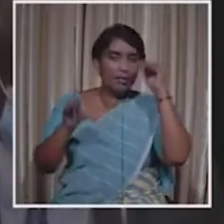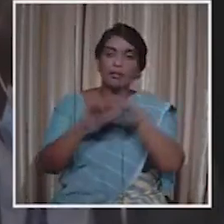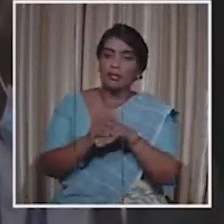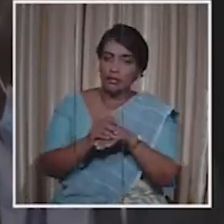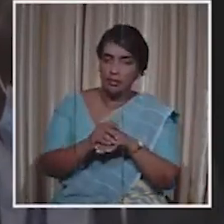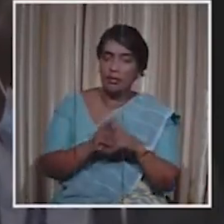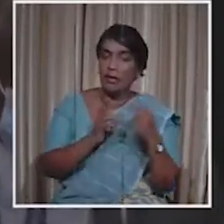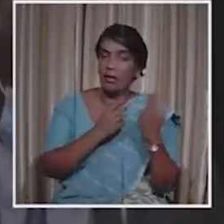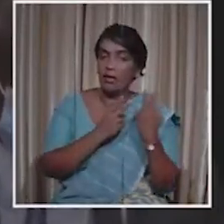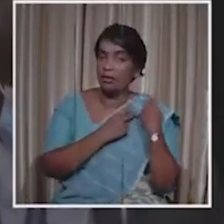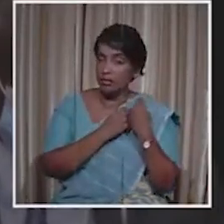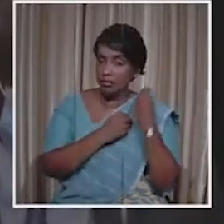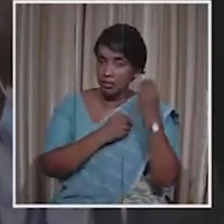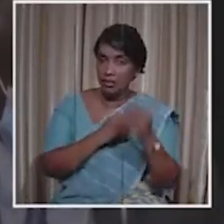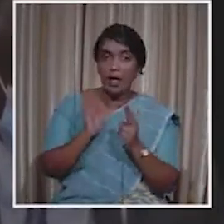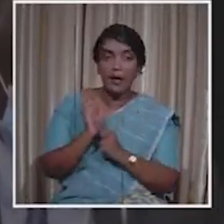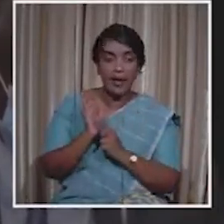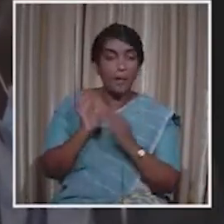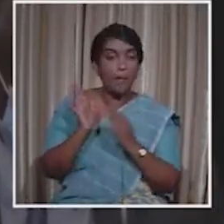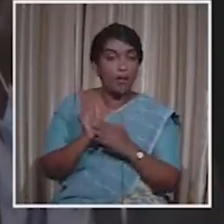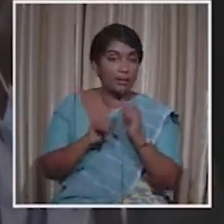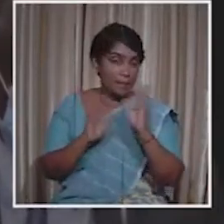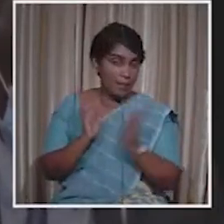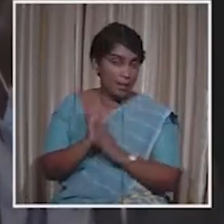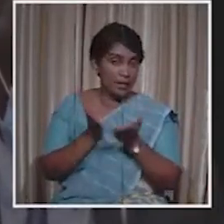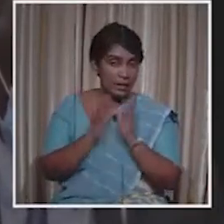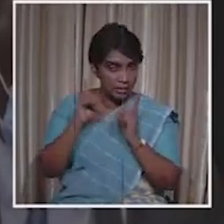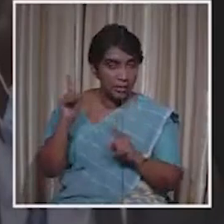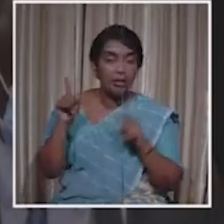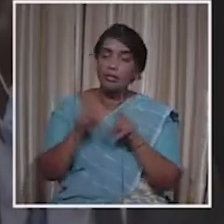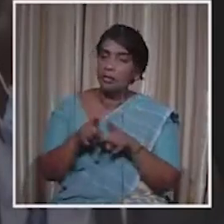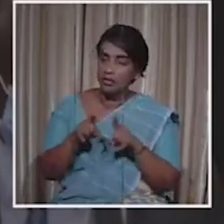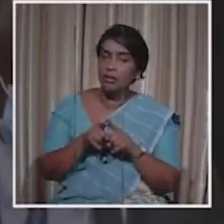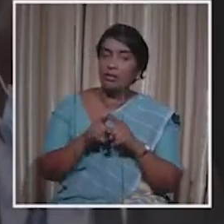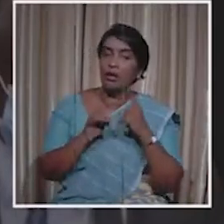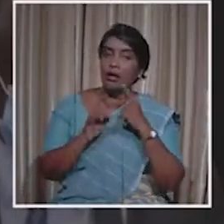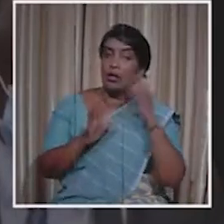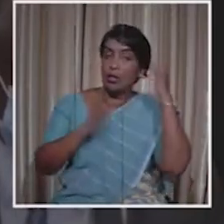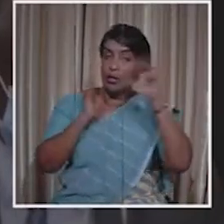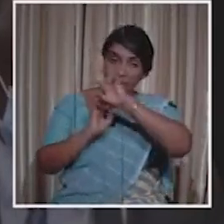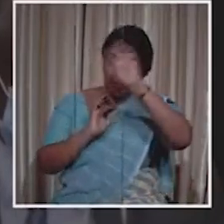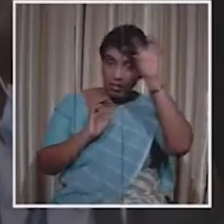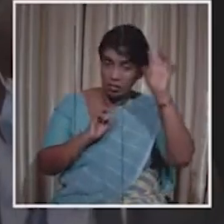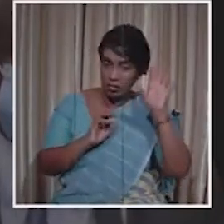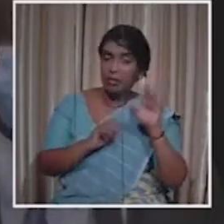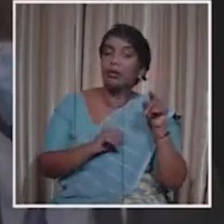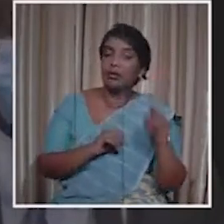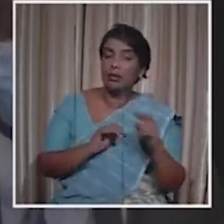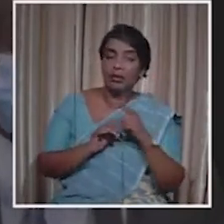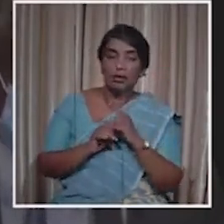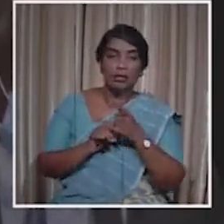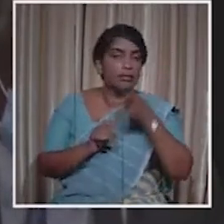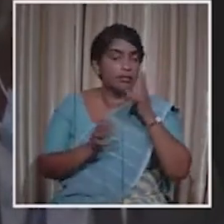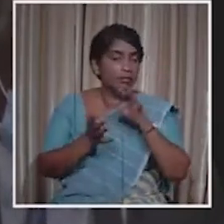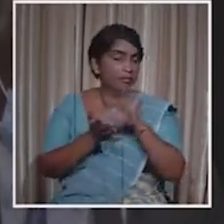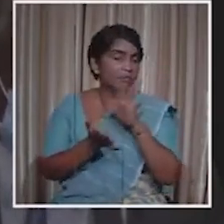பிரதமர் நரேந்திர மோடி அவர்கள் காணப்படுகின்றார். அவரை உலக வல்லரசுகளில் இருக்கின்ற தலைவர்களில், உலகத்தை தீர்மானிக்கின்ற தலைவர்களில்